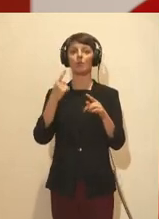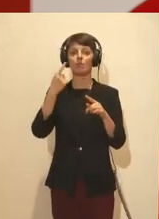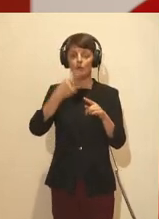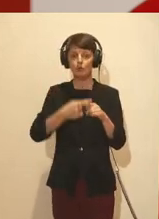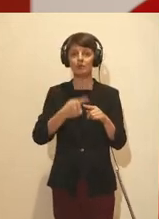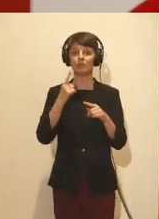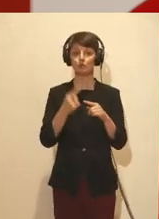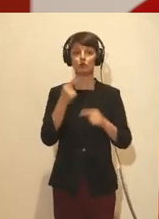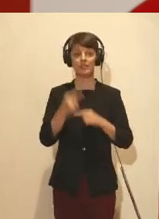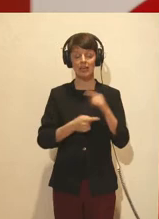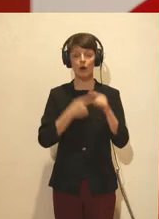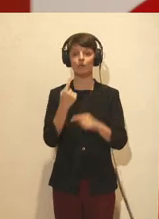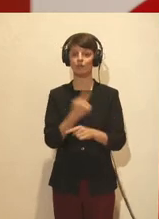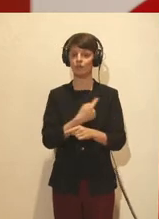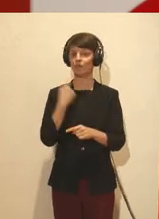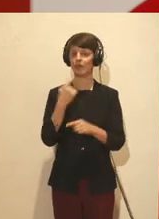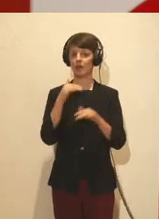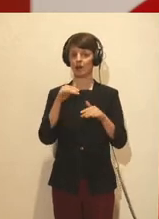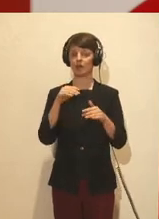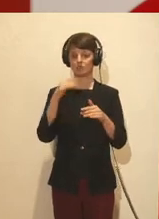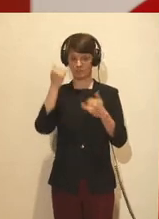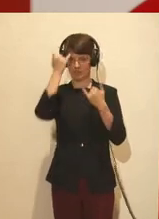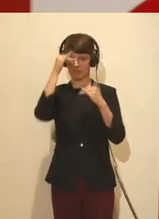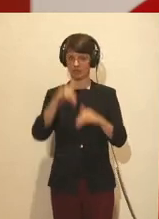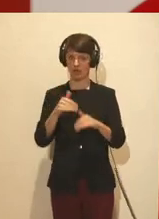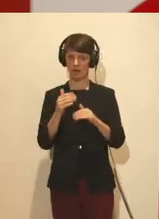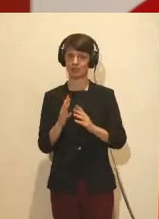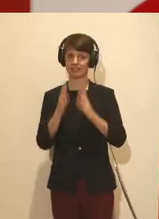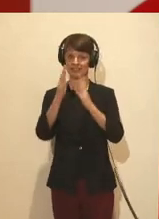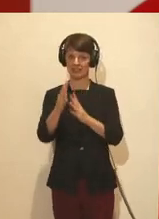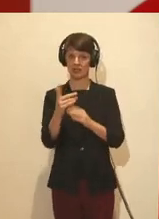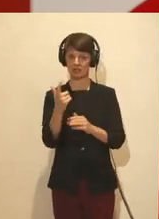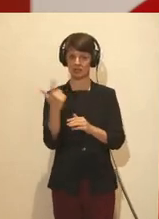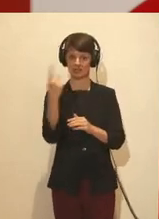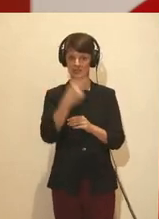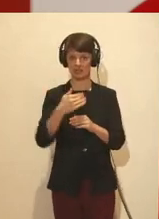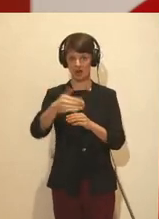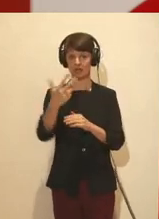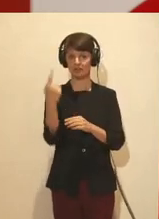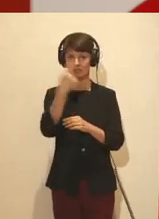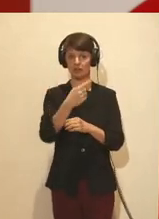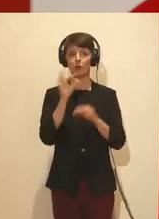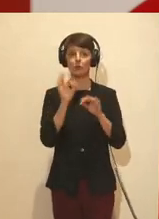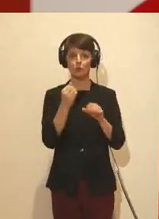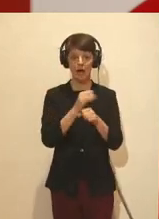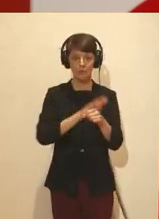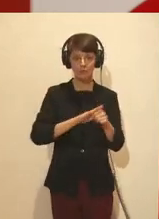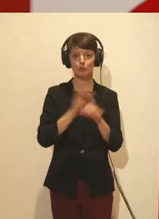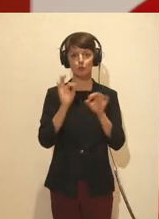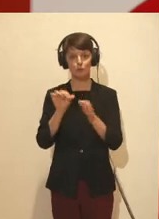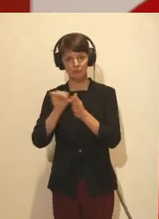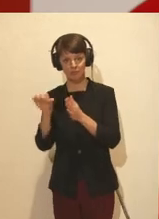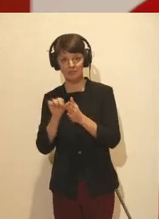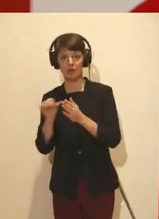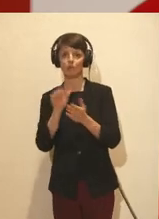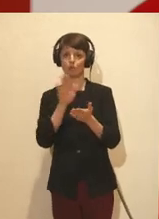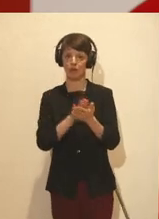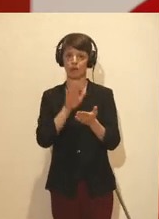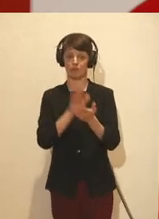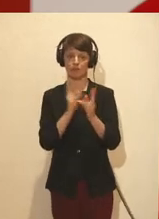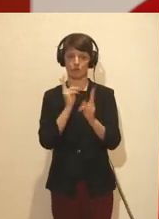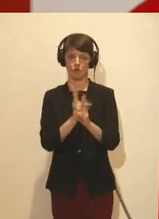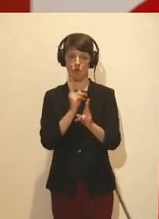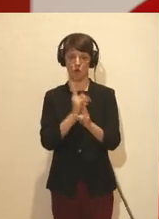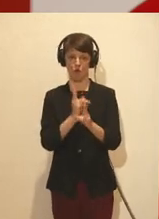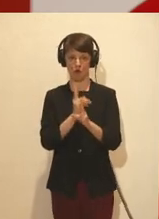wir haben einen plan wie in zehn 20 30 jahren in unseren ländern noch gute arbeitsplätze mit guter bezahlung vorhanden sein